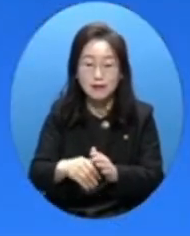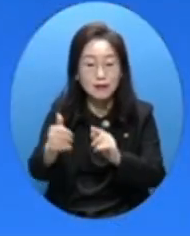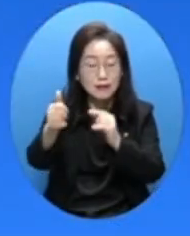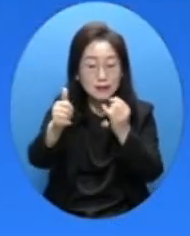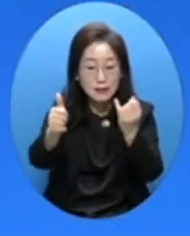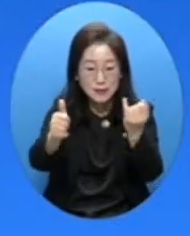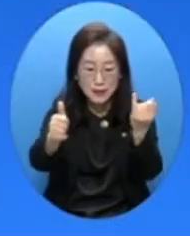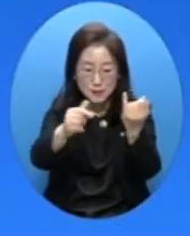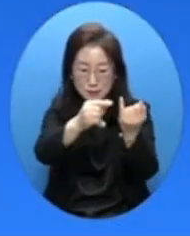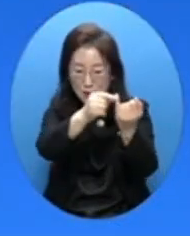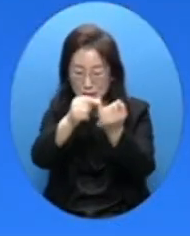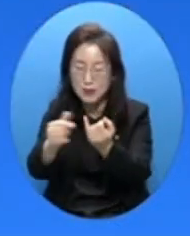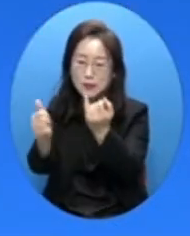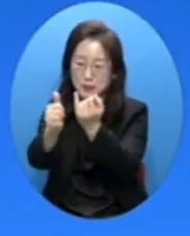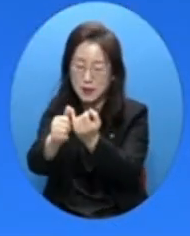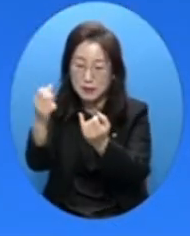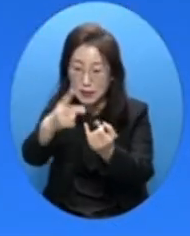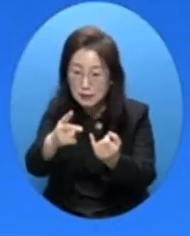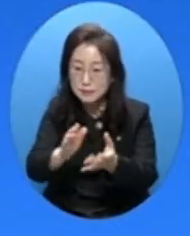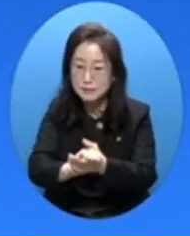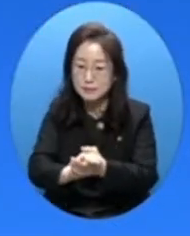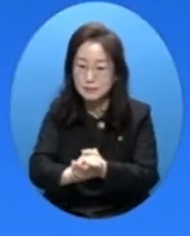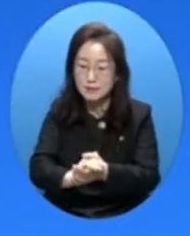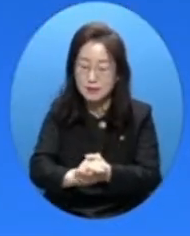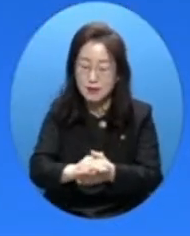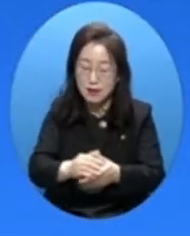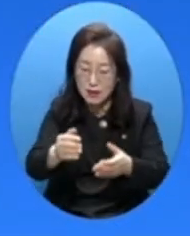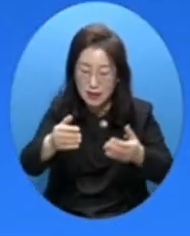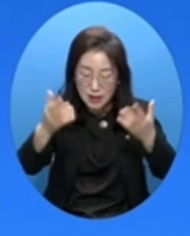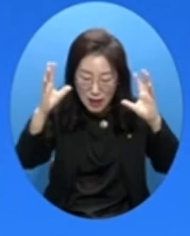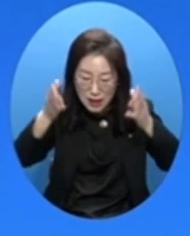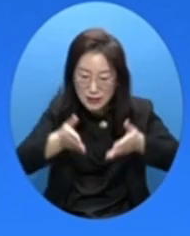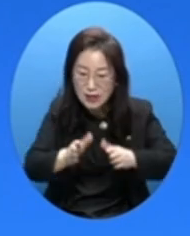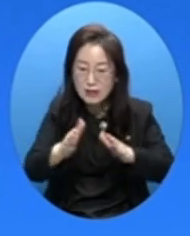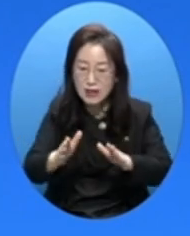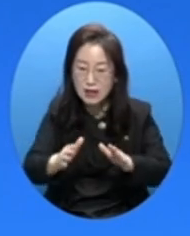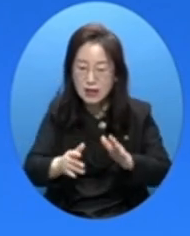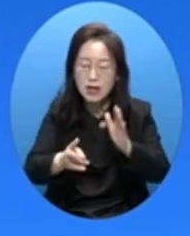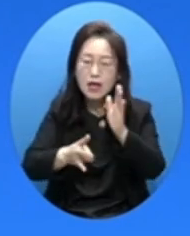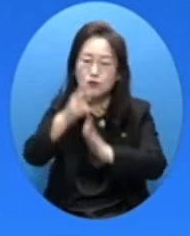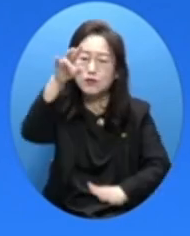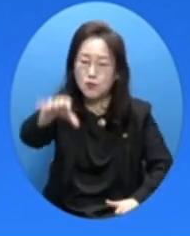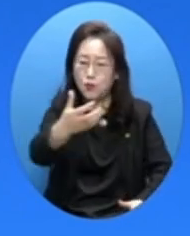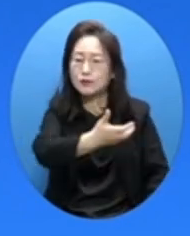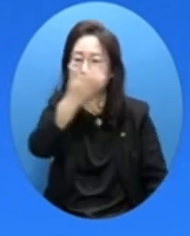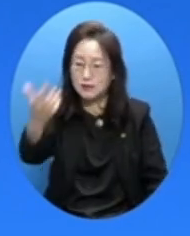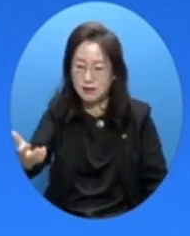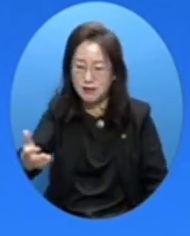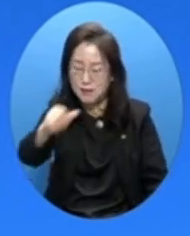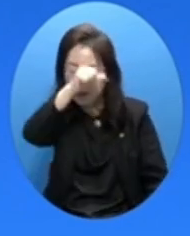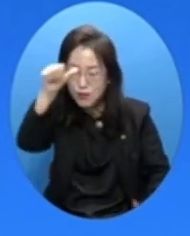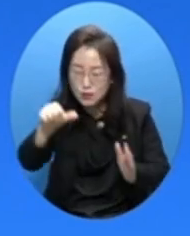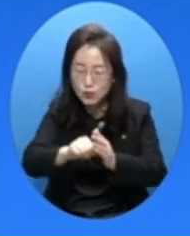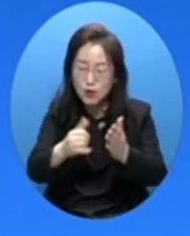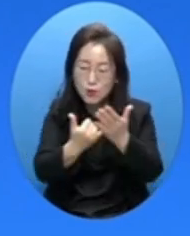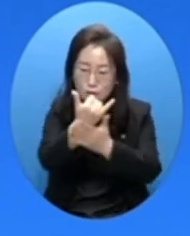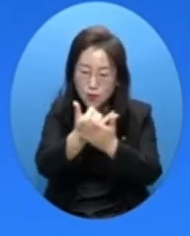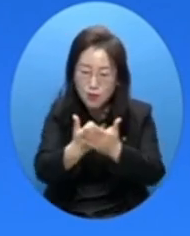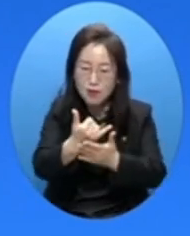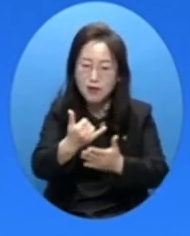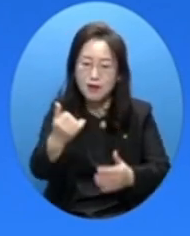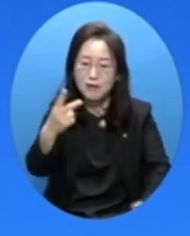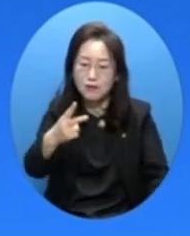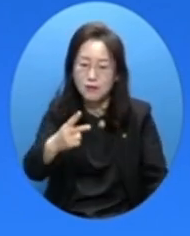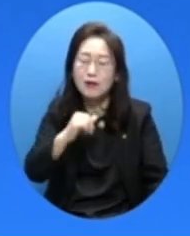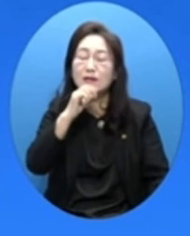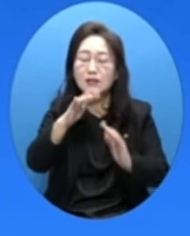데리고 이스라엘 예루살렘으로 이주해서 평생 동안 고아와 가난한 사람들을 돌보며 살았습니다. 그 뒤에도 보면 세